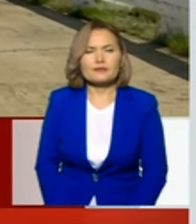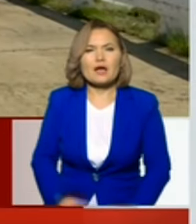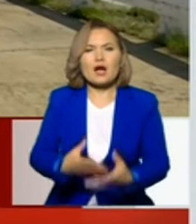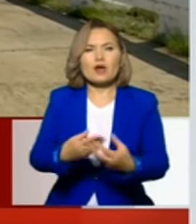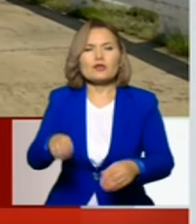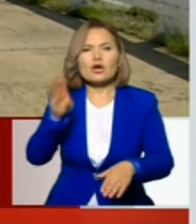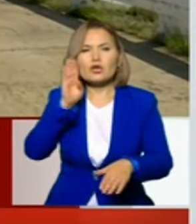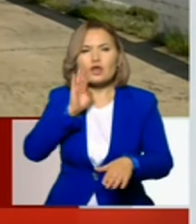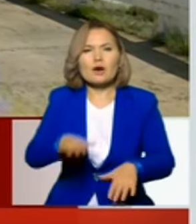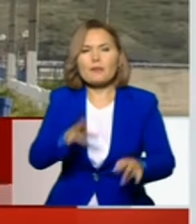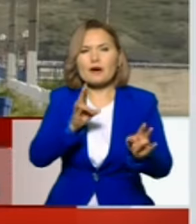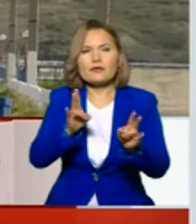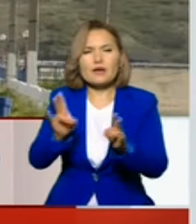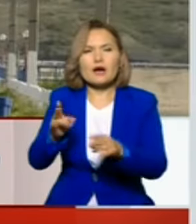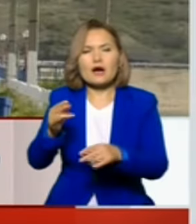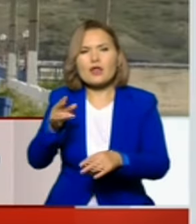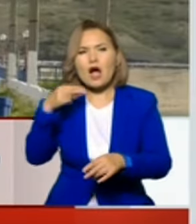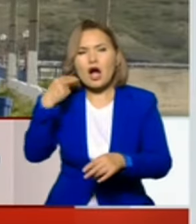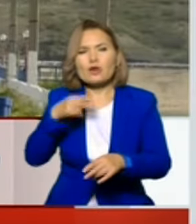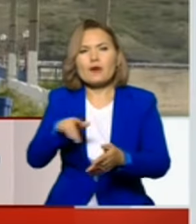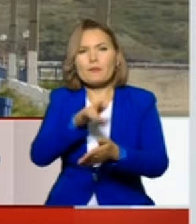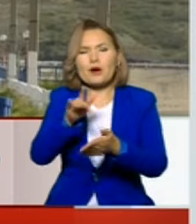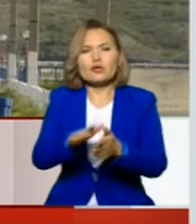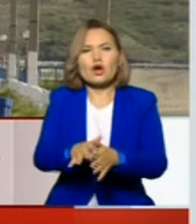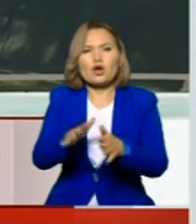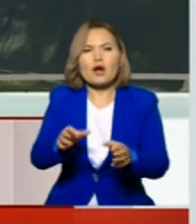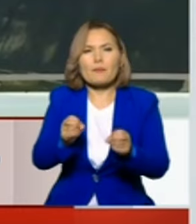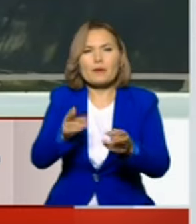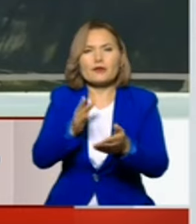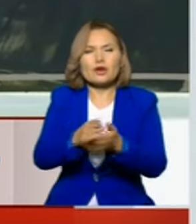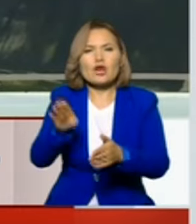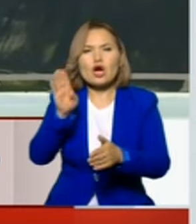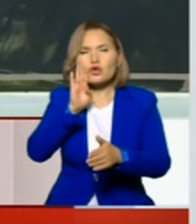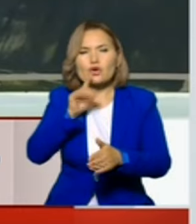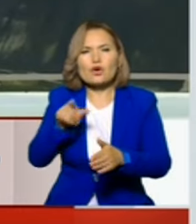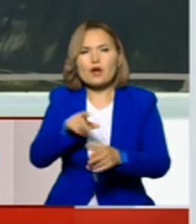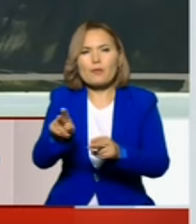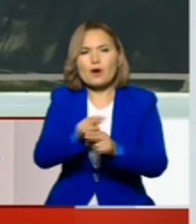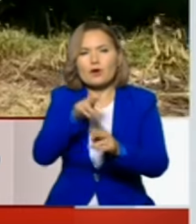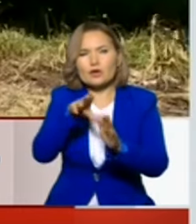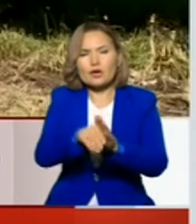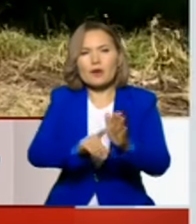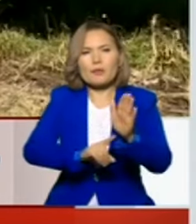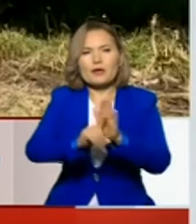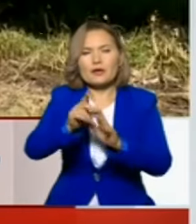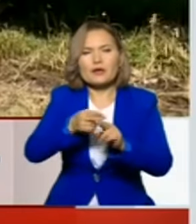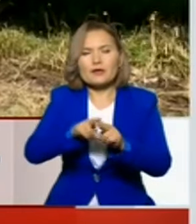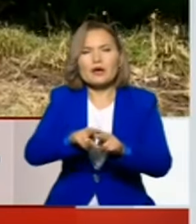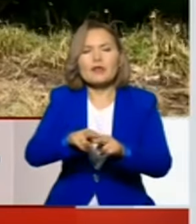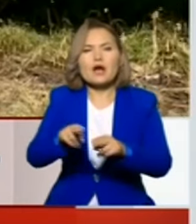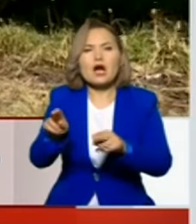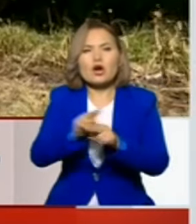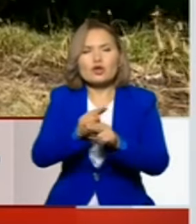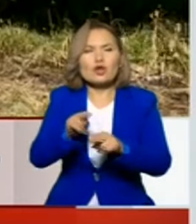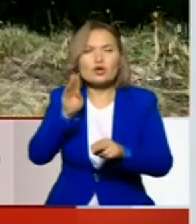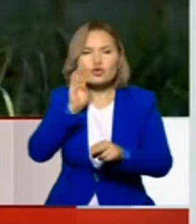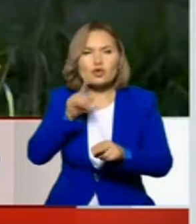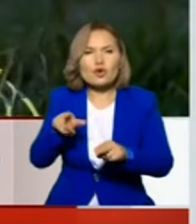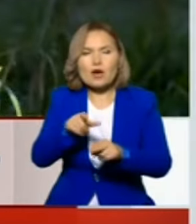Көктемгі су тасқыны кезінде Ақтөбе қаласына үлкен қауіп төндірген су қоймасын реконструкциялау басталды. Нысанның су